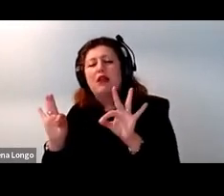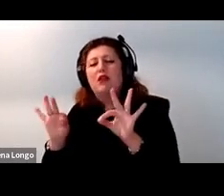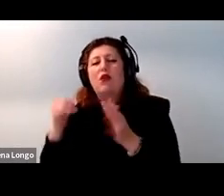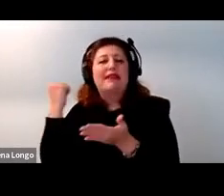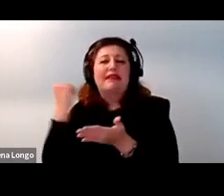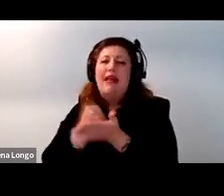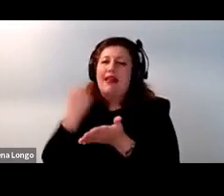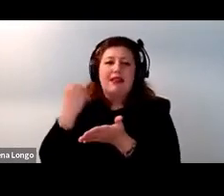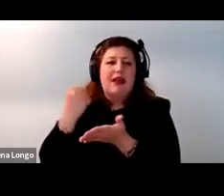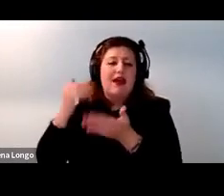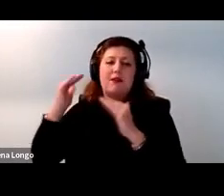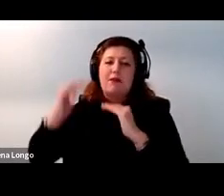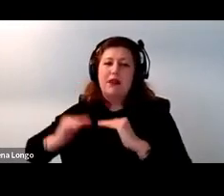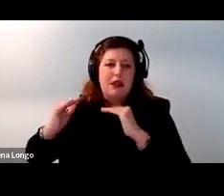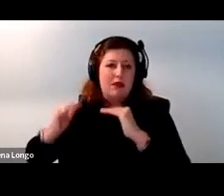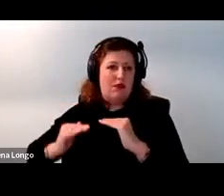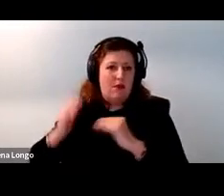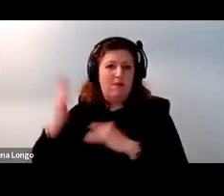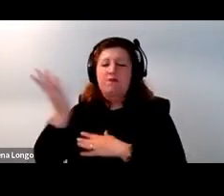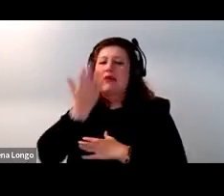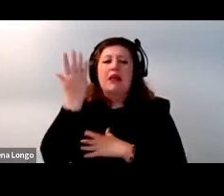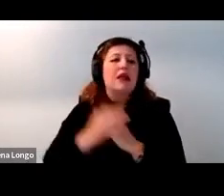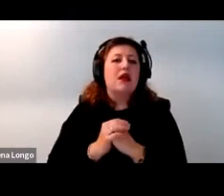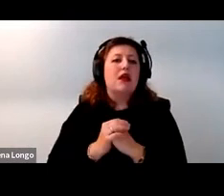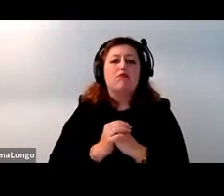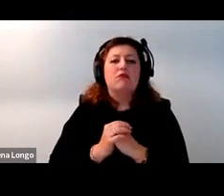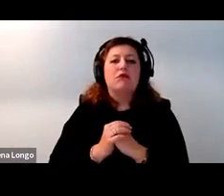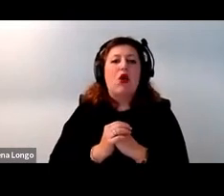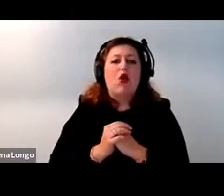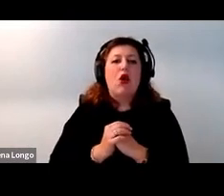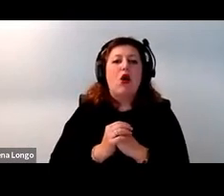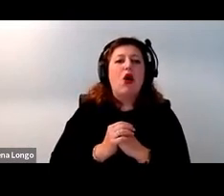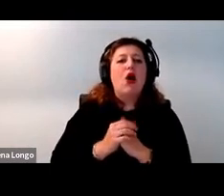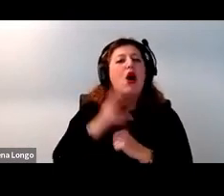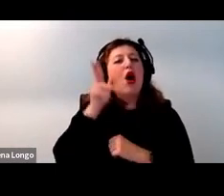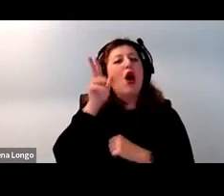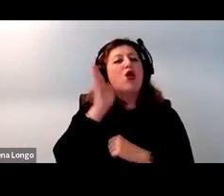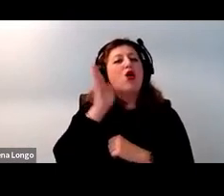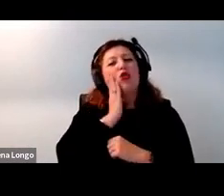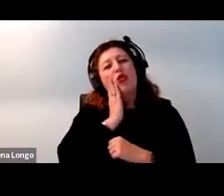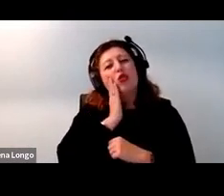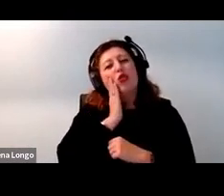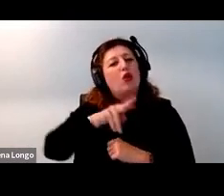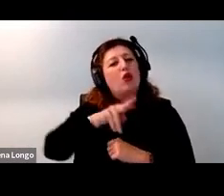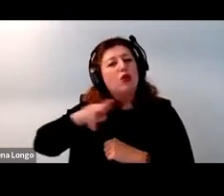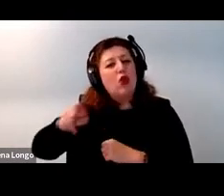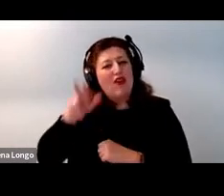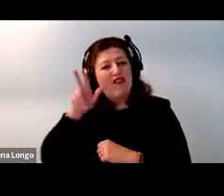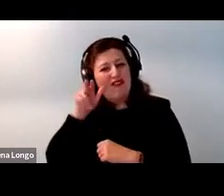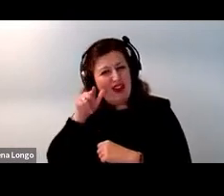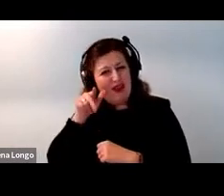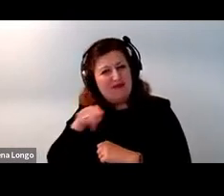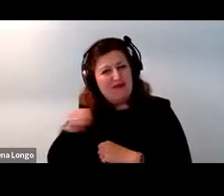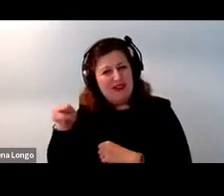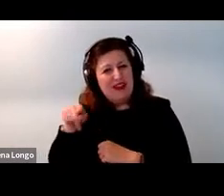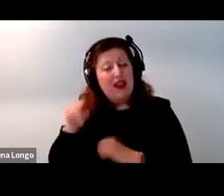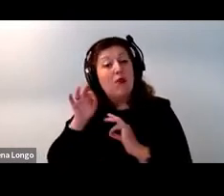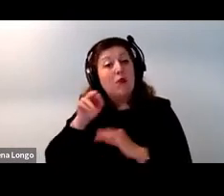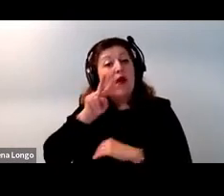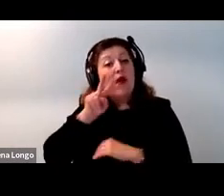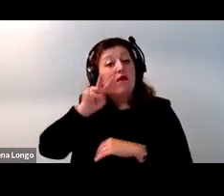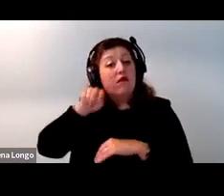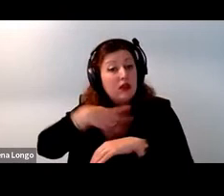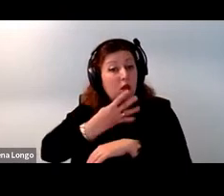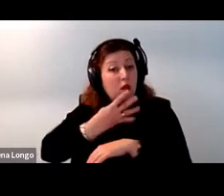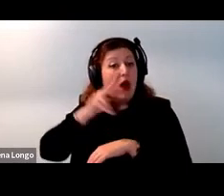minimi, per esempio nel dormitorio femminile, essendo una struttura abitata H24 anche